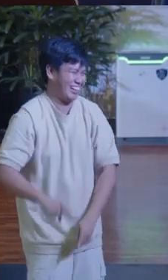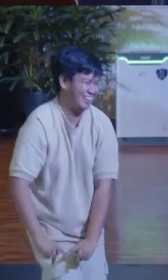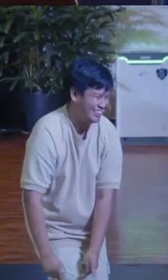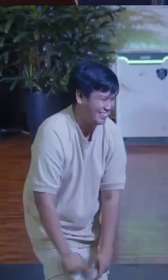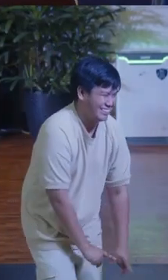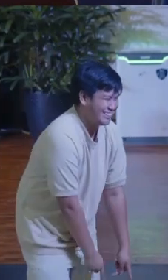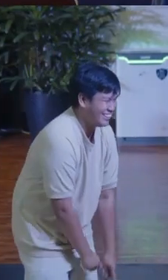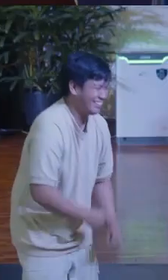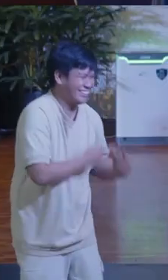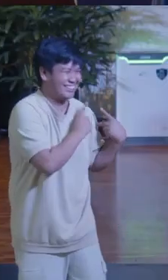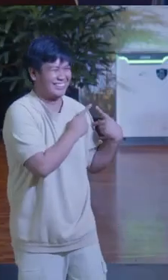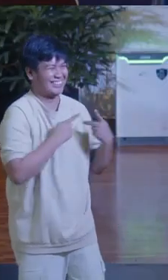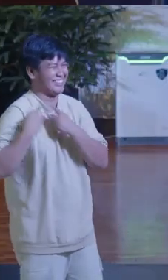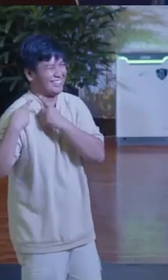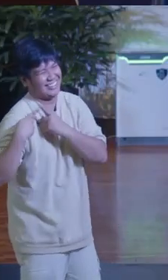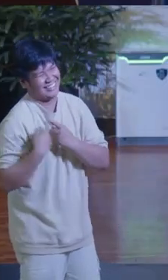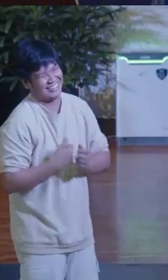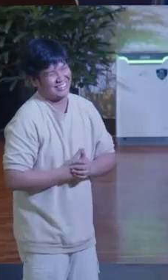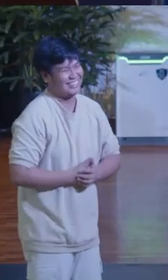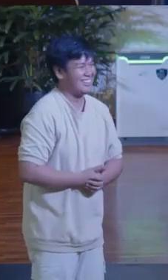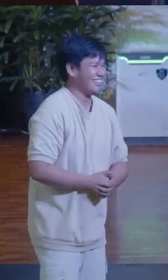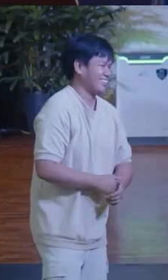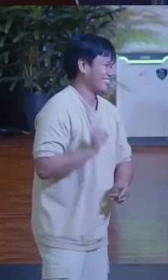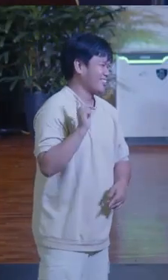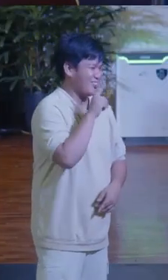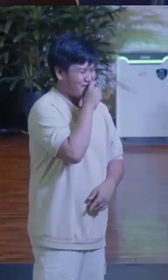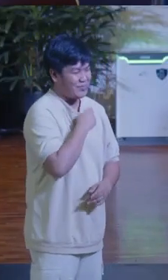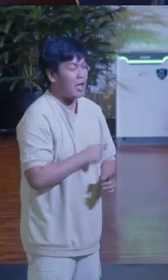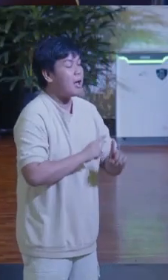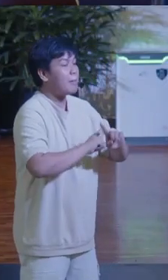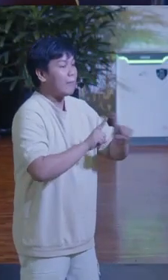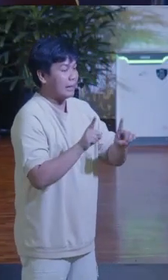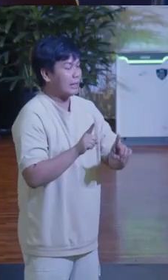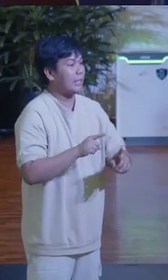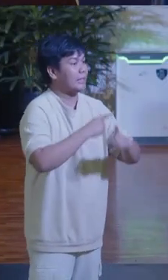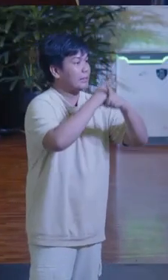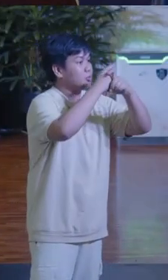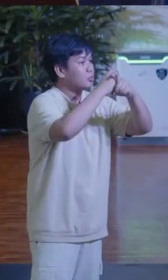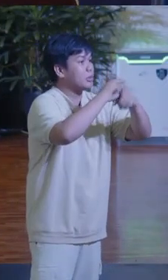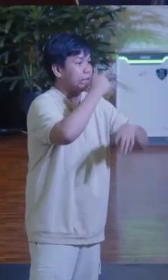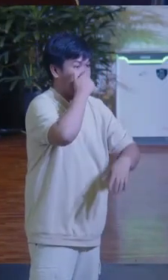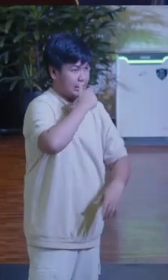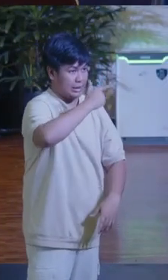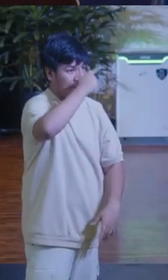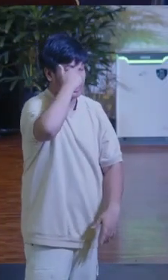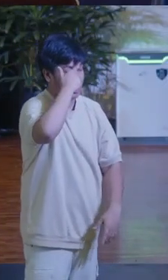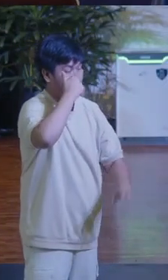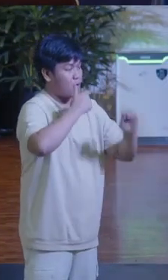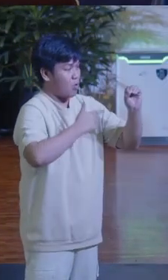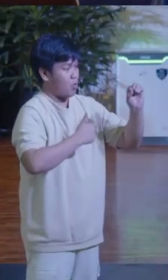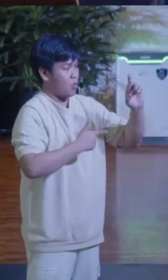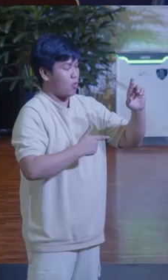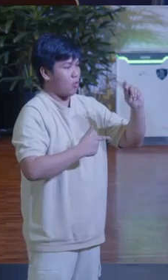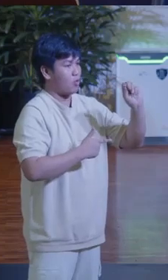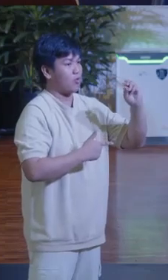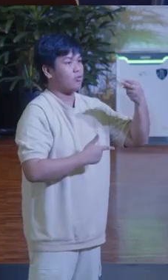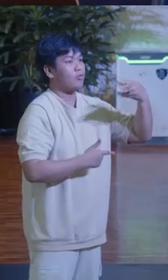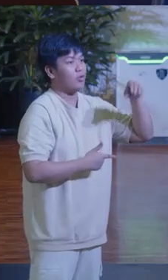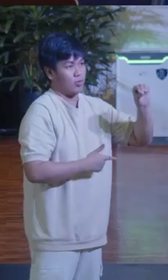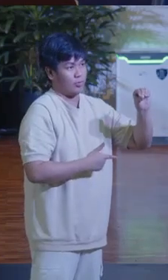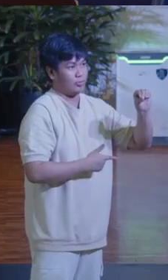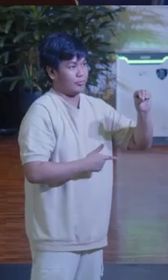mga diferensya na invalido na po kami pareho, no? Nagpapalitan lang po kami ng tungkod,